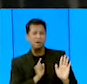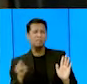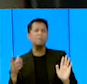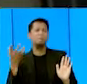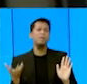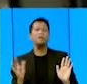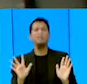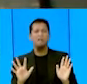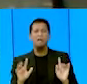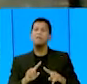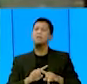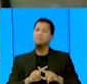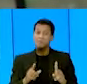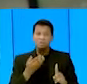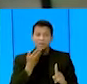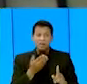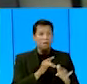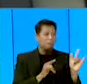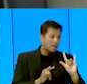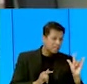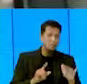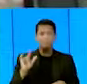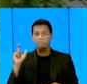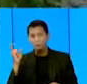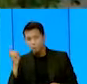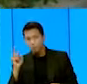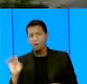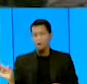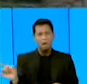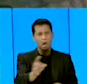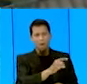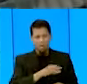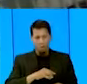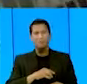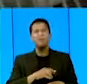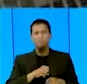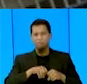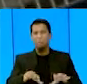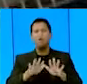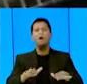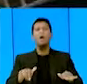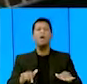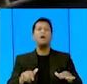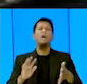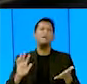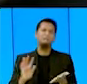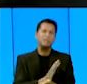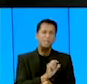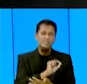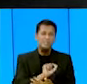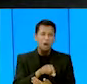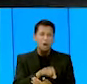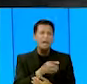Sayangnya di mayoritas kota penyangga ibu kota, jumlah kelulusan siswa selalu tak sebanding dengan daya tampung sekolah negeri yang tersedia.